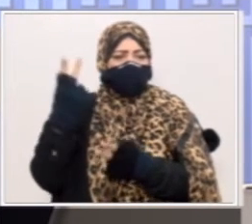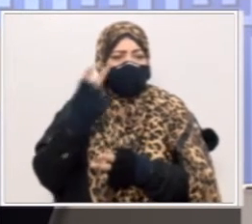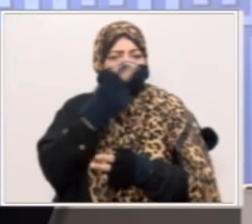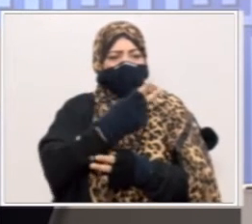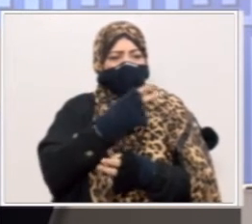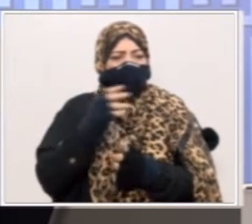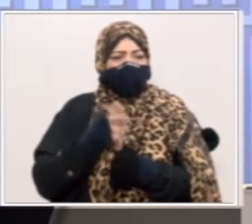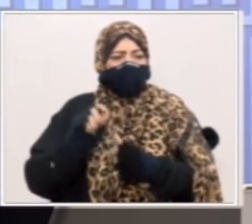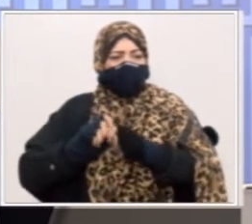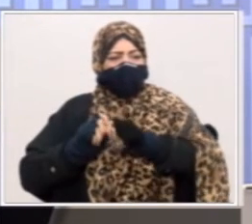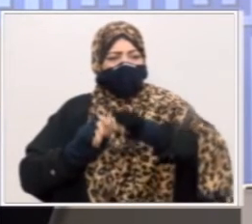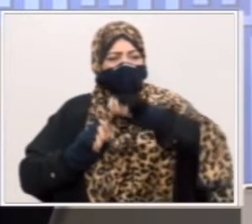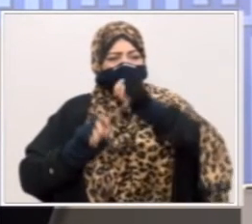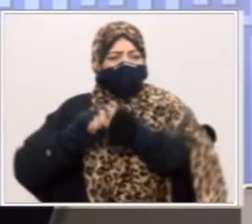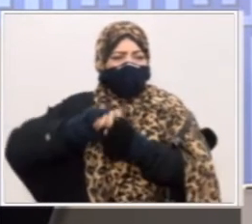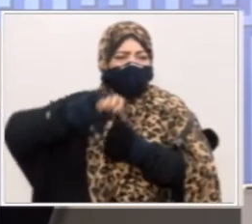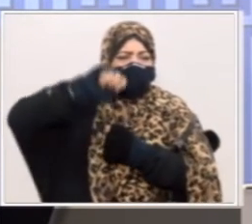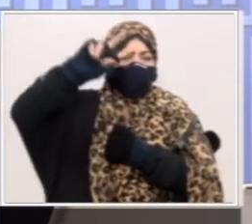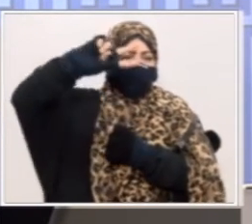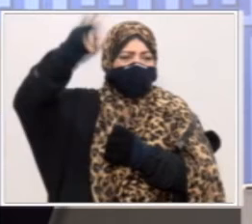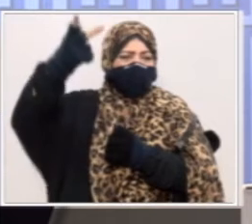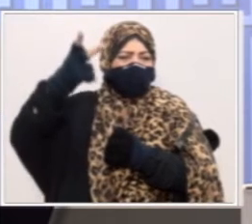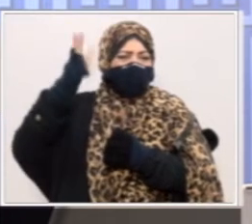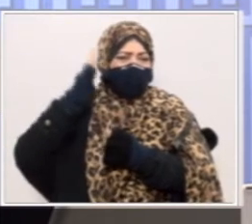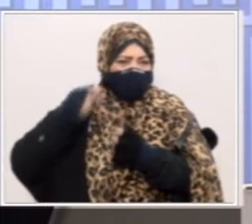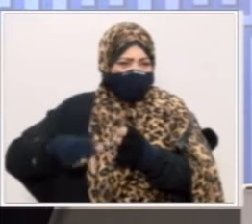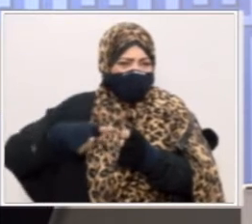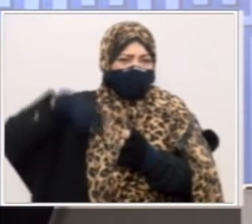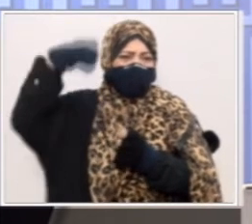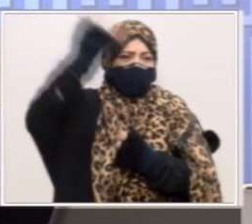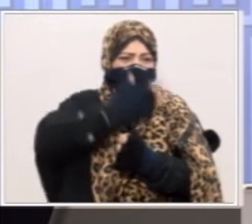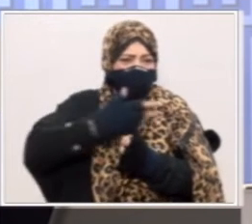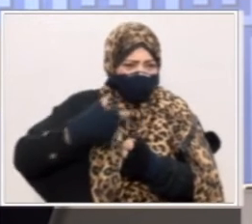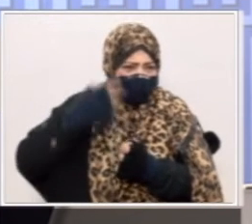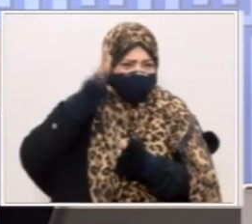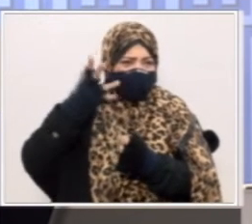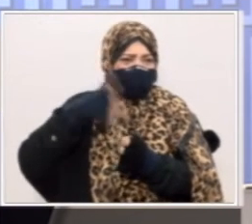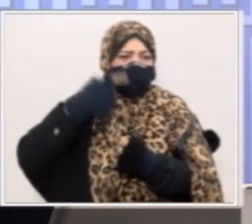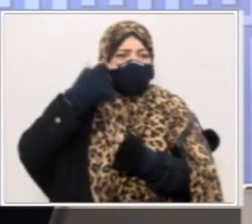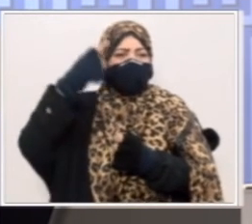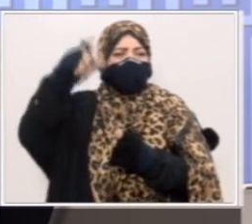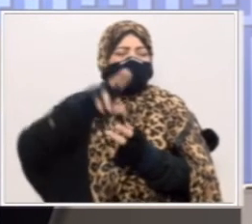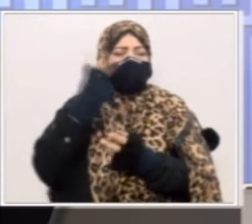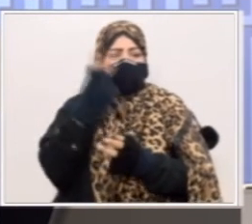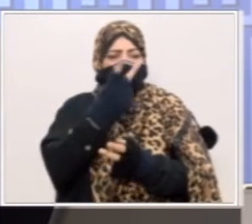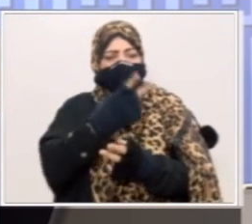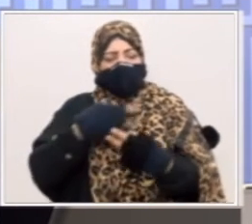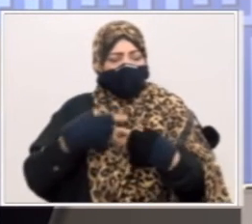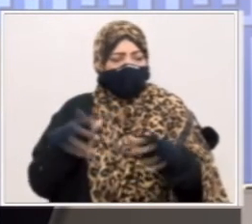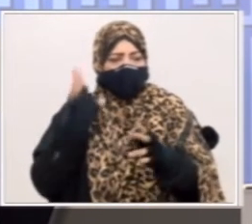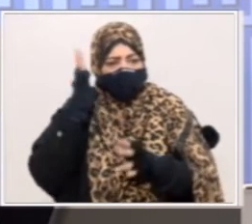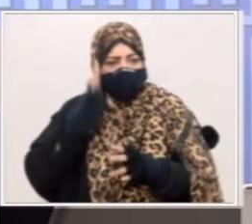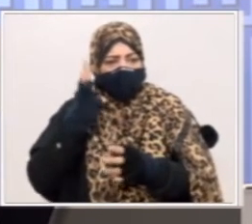الآخر، ولا يحل له أن يقصر من صلاته. أما إن كان